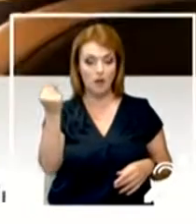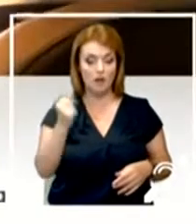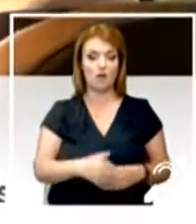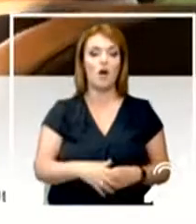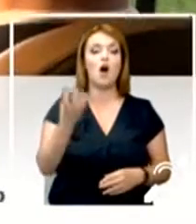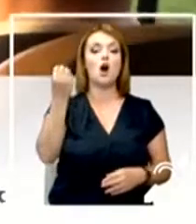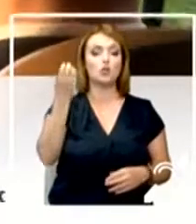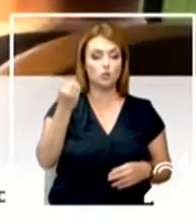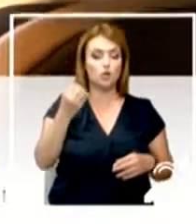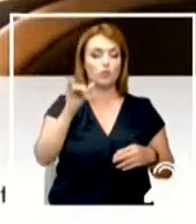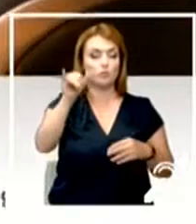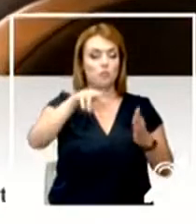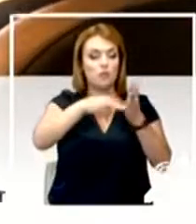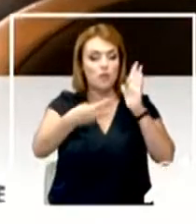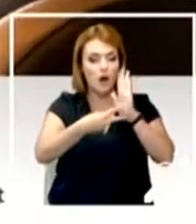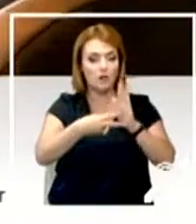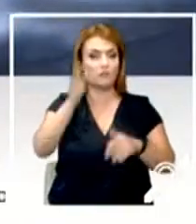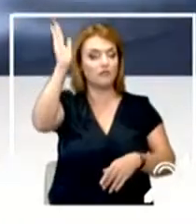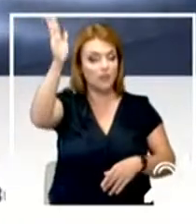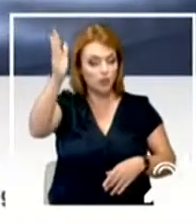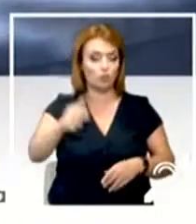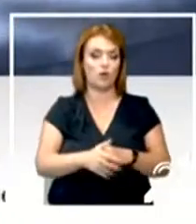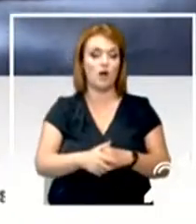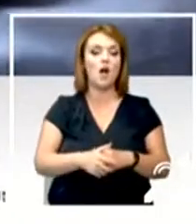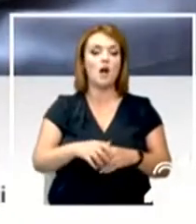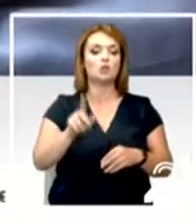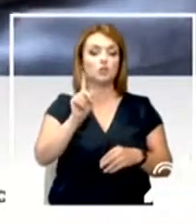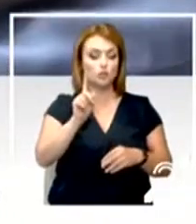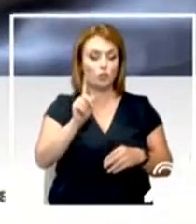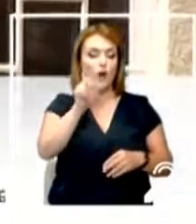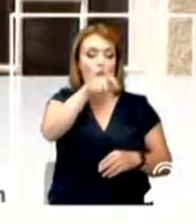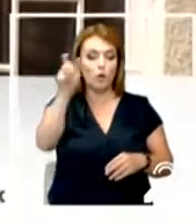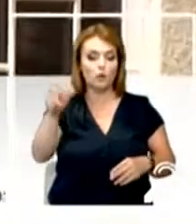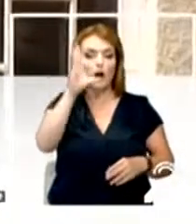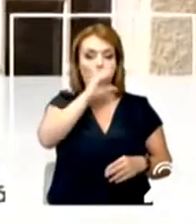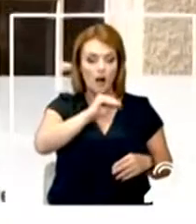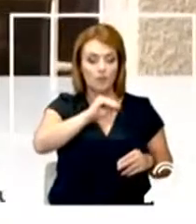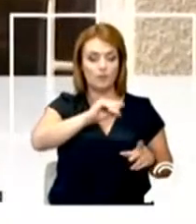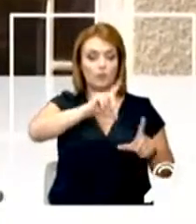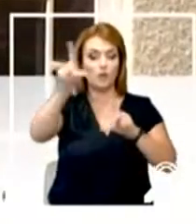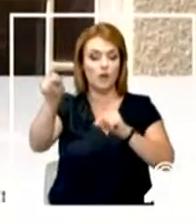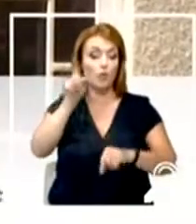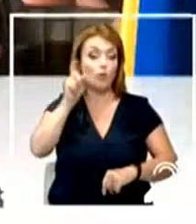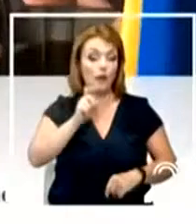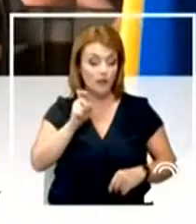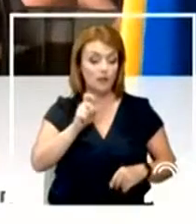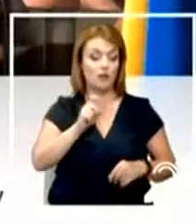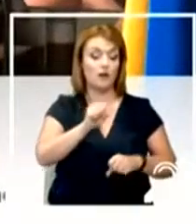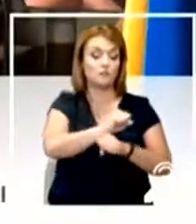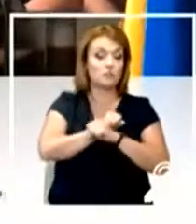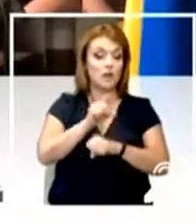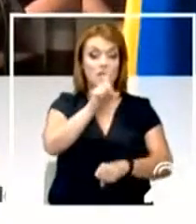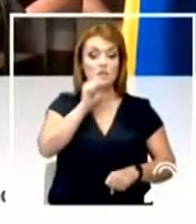Belgorod-Dnistrovski. Construcția linii Marfar a fost posibilă după ce la sfârșitul lunii iunie ministrul infrastructurii Andrei Spânu a semnat